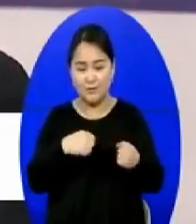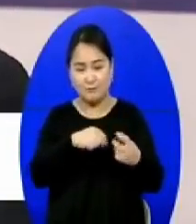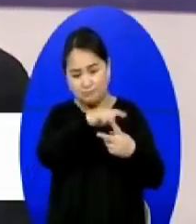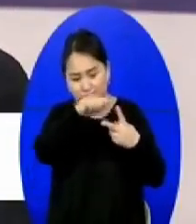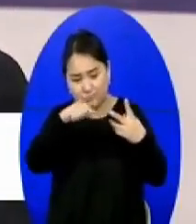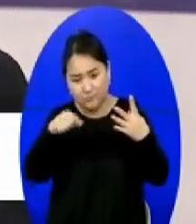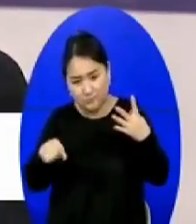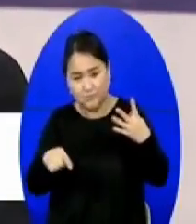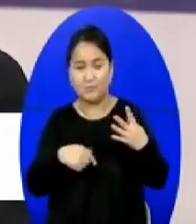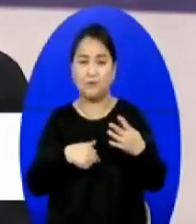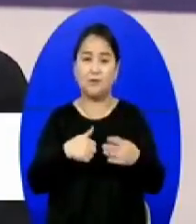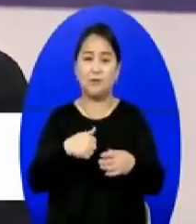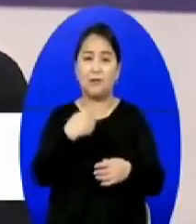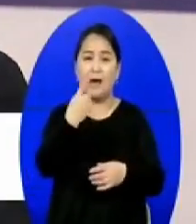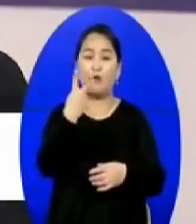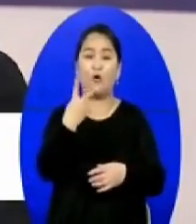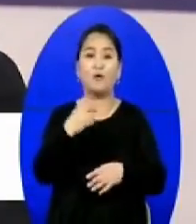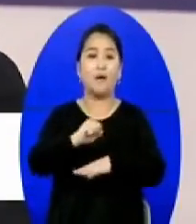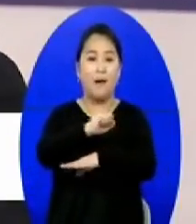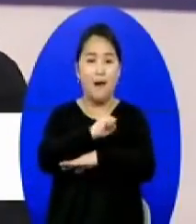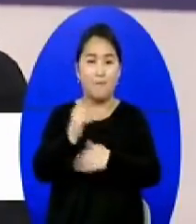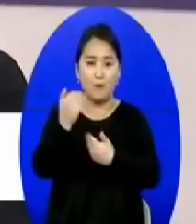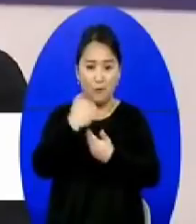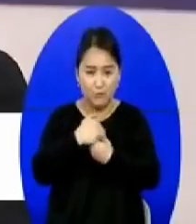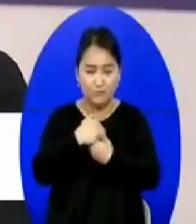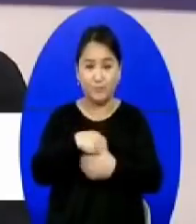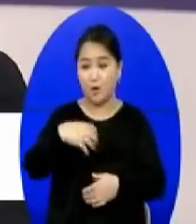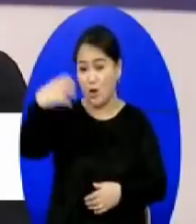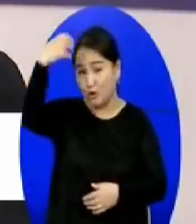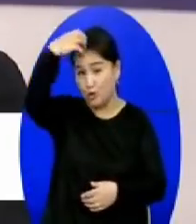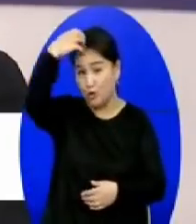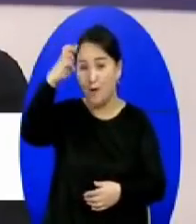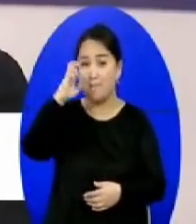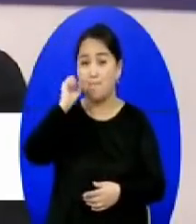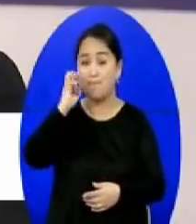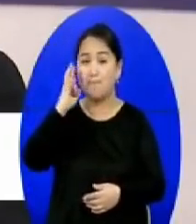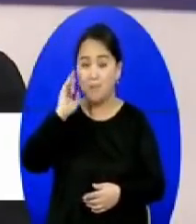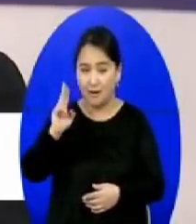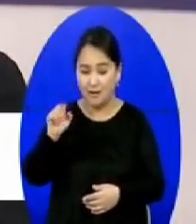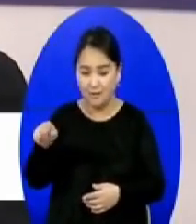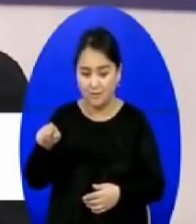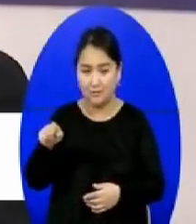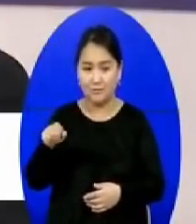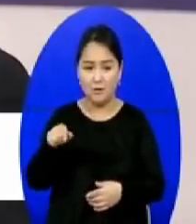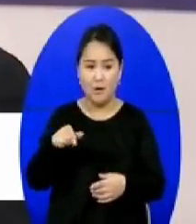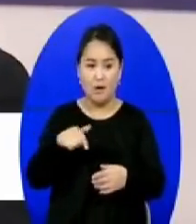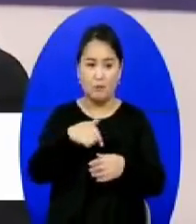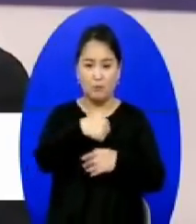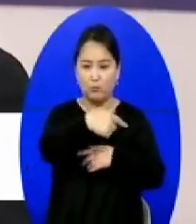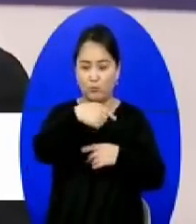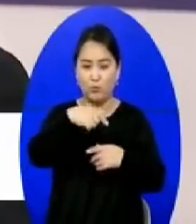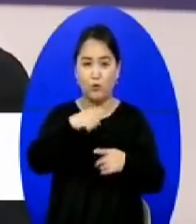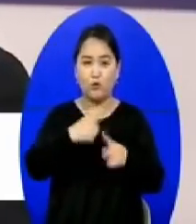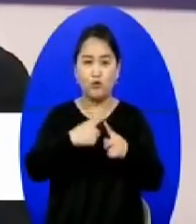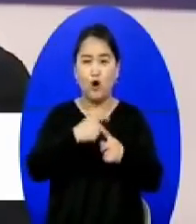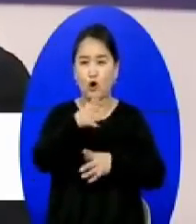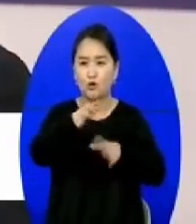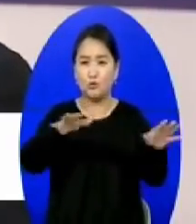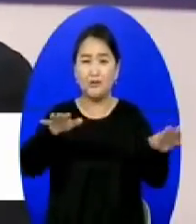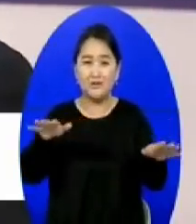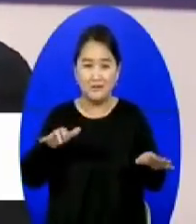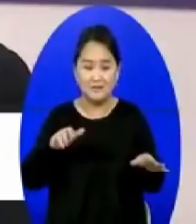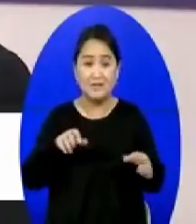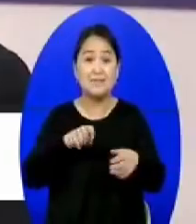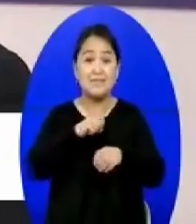бол одоо хамгийн олон салбар офсуудтай, салбар банкны салбаруудтай ийм банк учраас одоо бидний